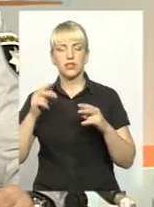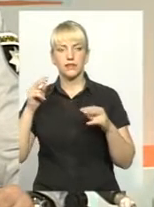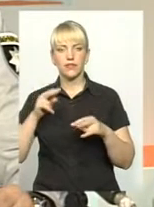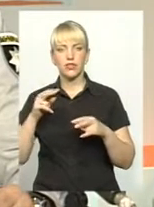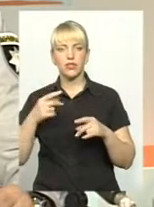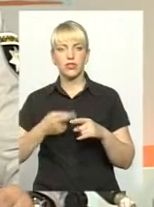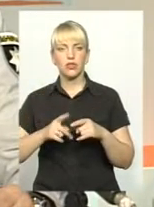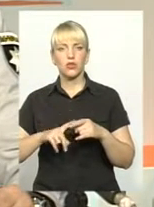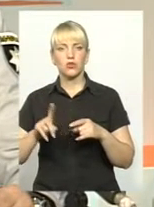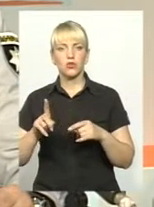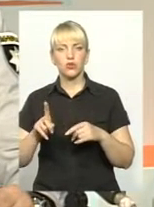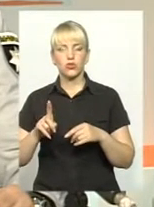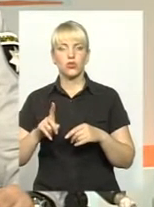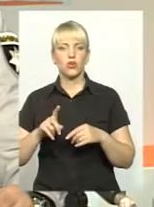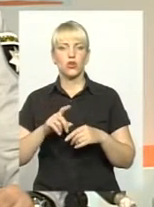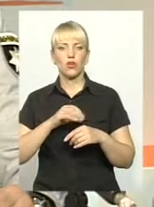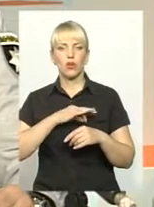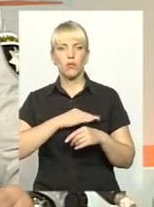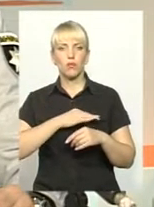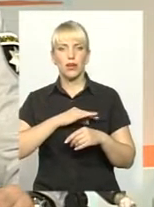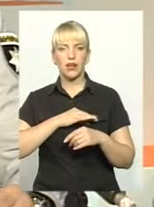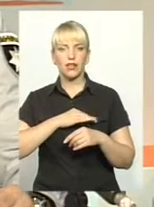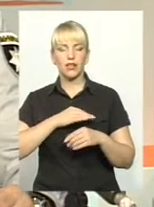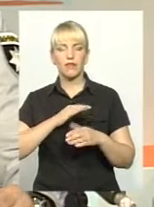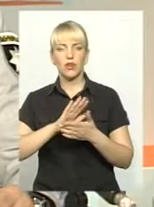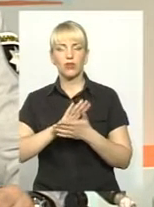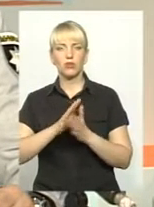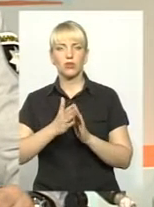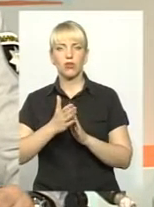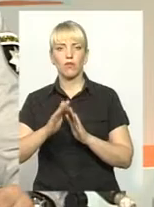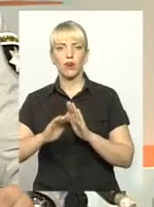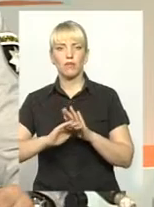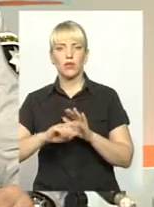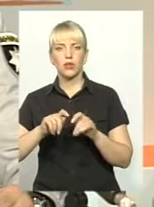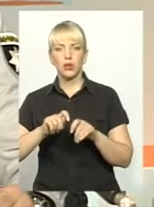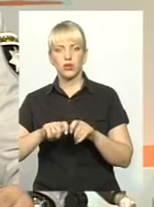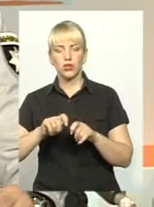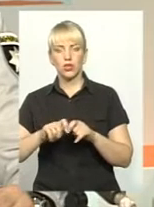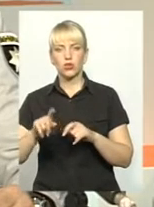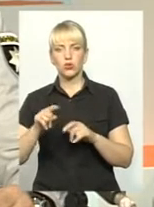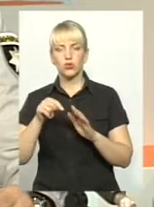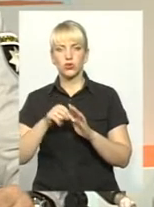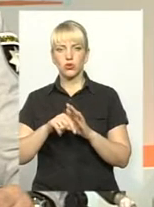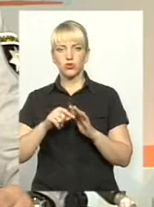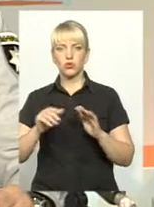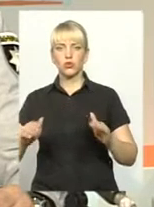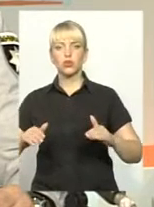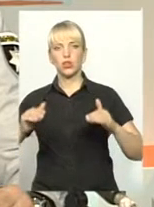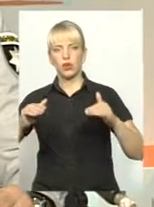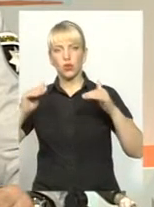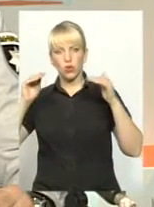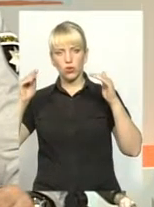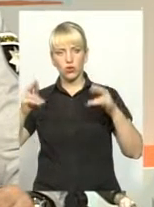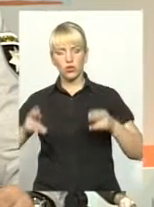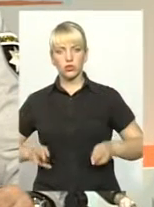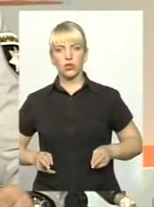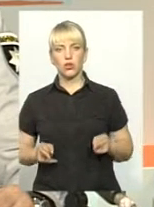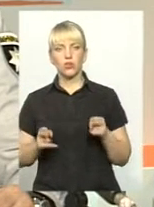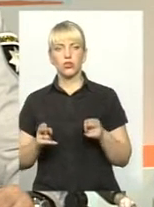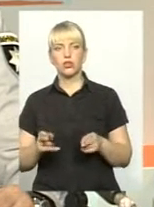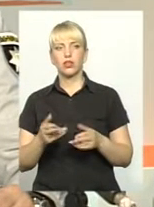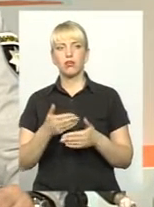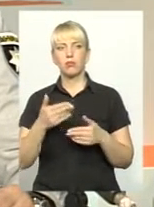що оперативна обстановка перебуває під контролем. Хоча, що стосується росту злочинності, тому що ми бачимо